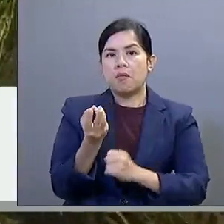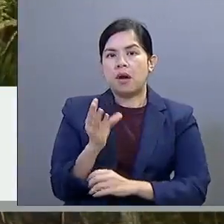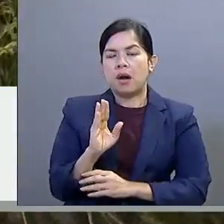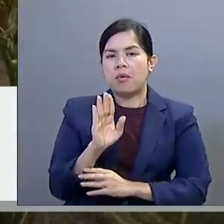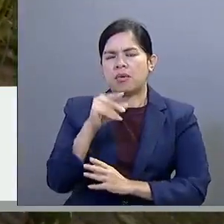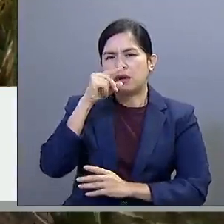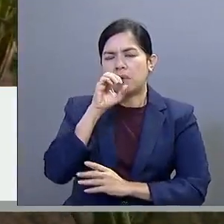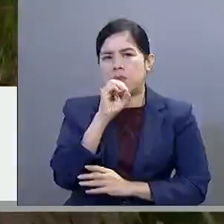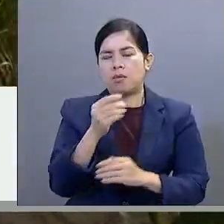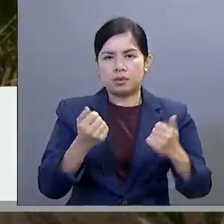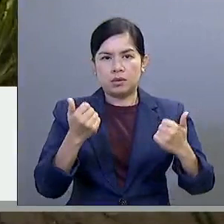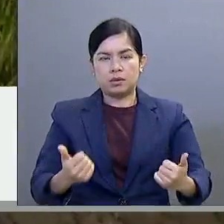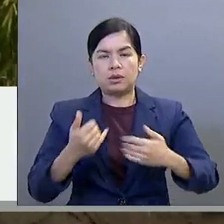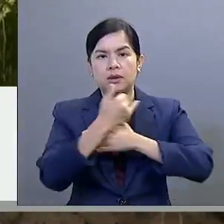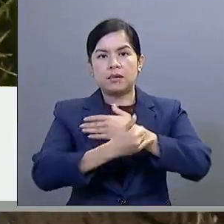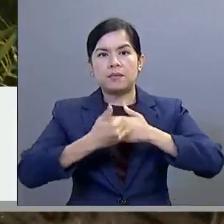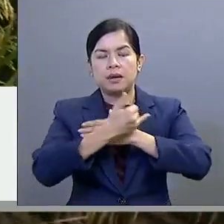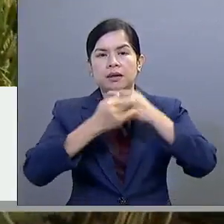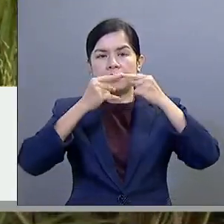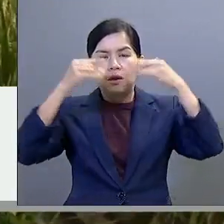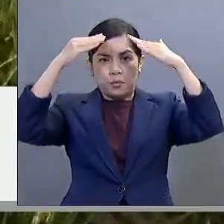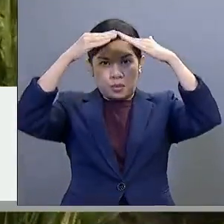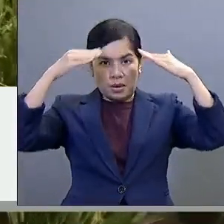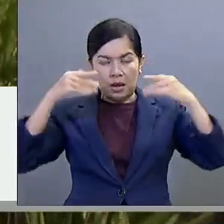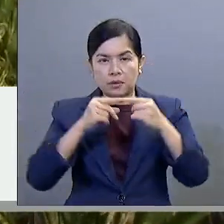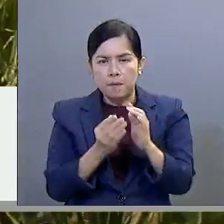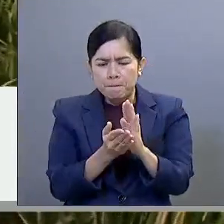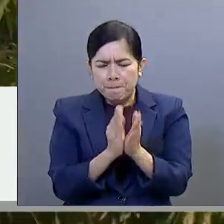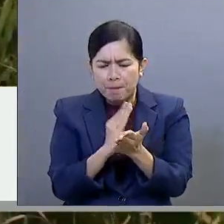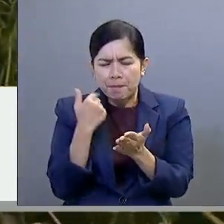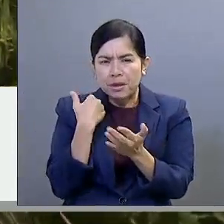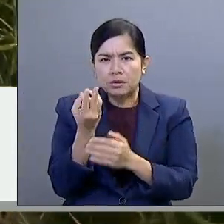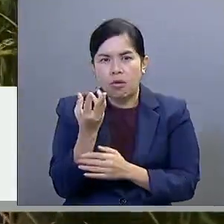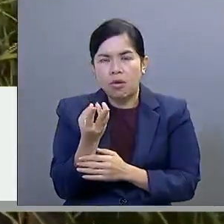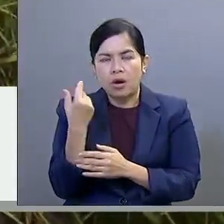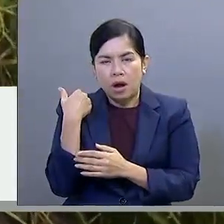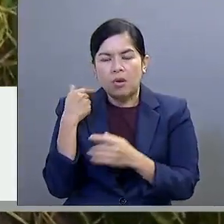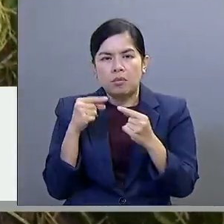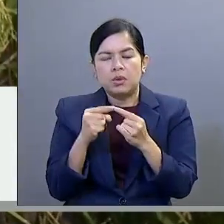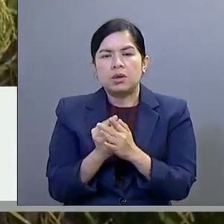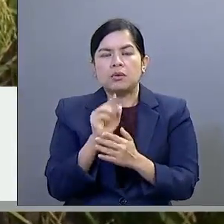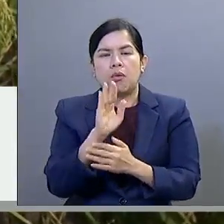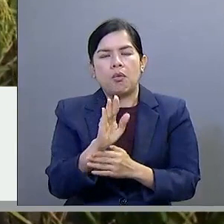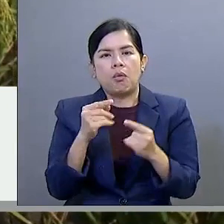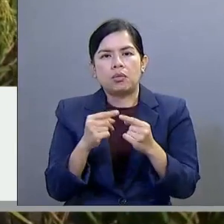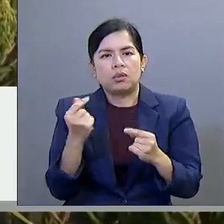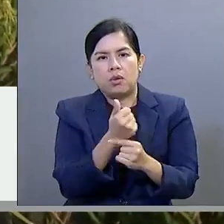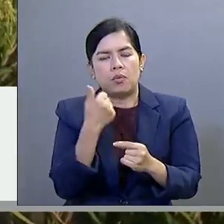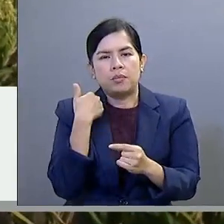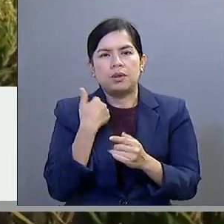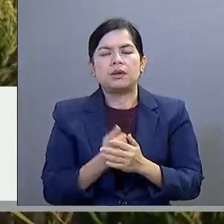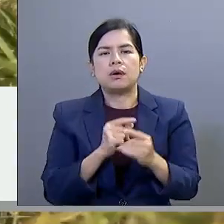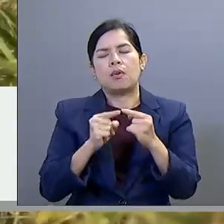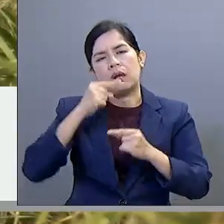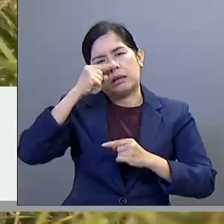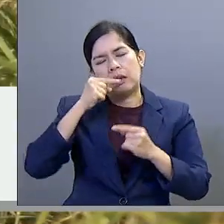มากนะคะโดยเฉพาะข้าวพื้นนุ่มเป็นข้าวที่มีมูลค่าสูงและเป็นที่ต้องการของตลาดค่ะขณะที่ไทยยังมีการพัฒนา